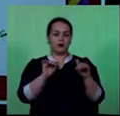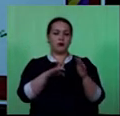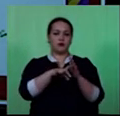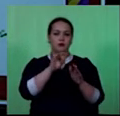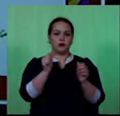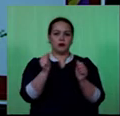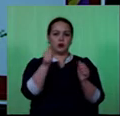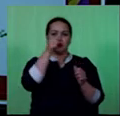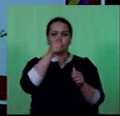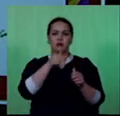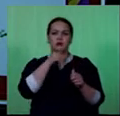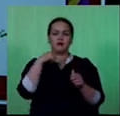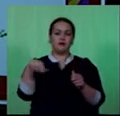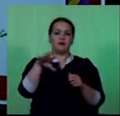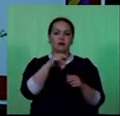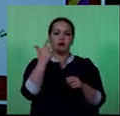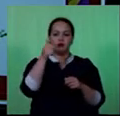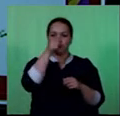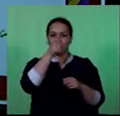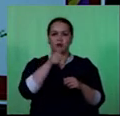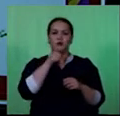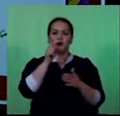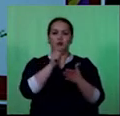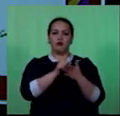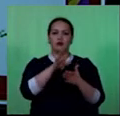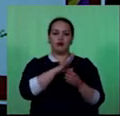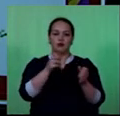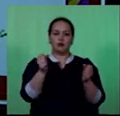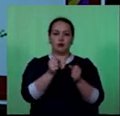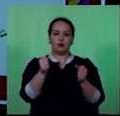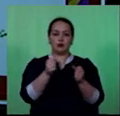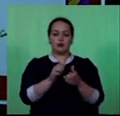месяцы все три месяца должны быть зимние